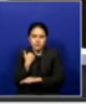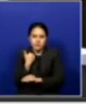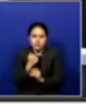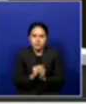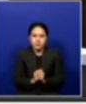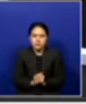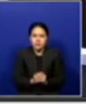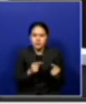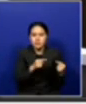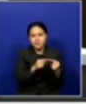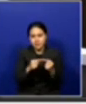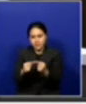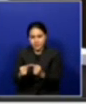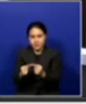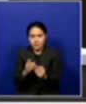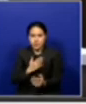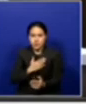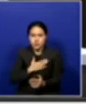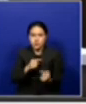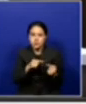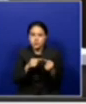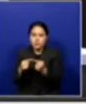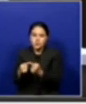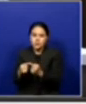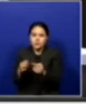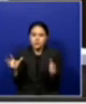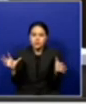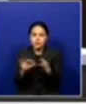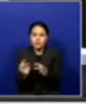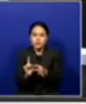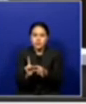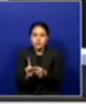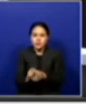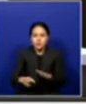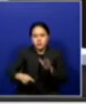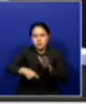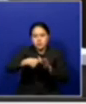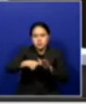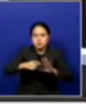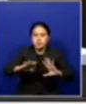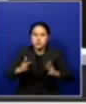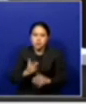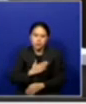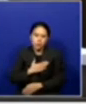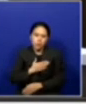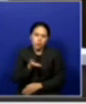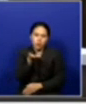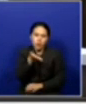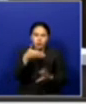ของการใช้ที่ไม่สมเหตุสมผลผมขอสไลด์ครับ